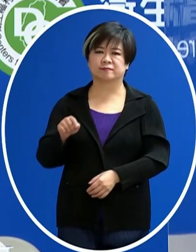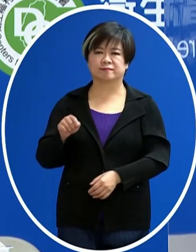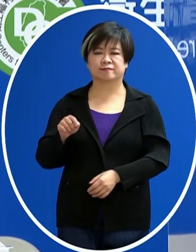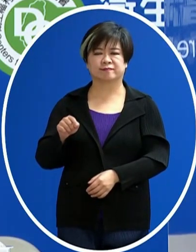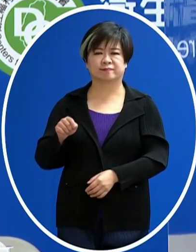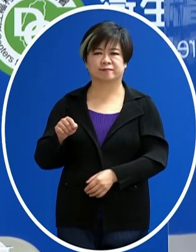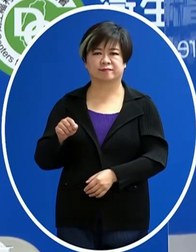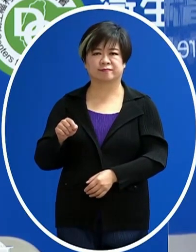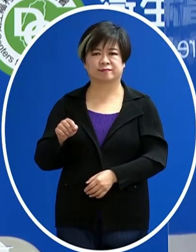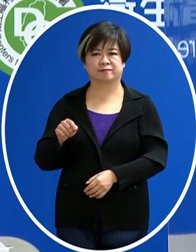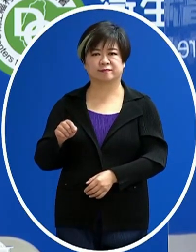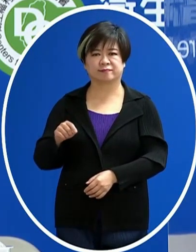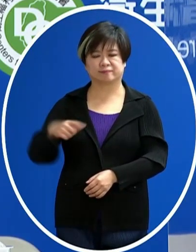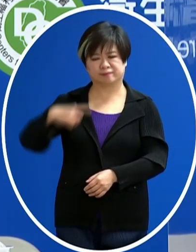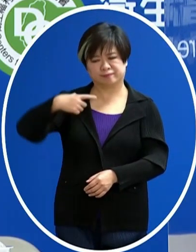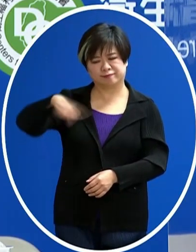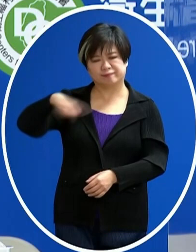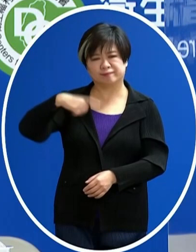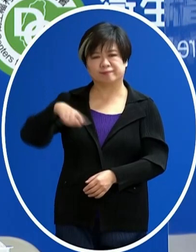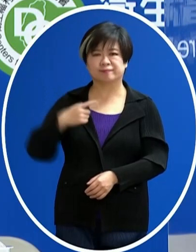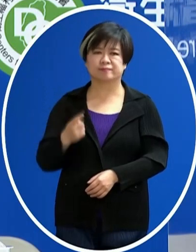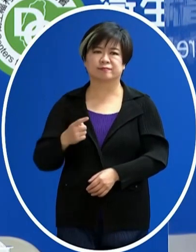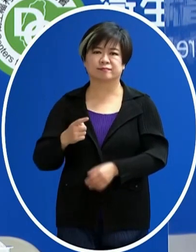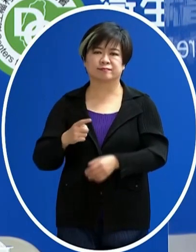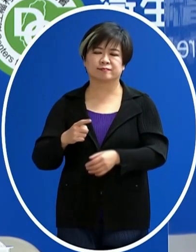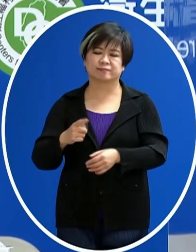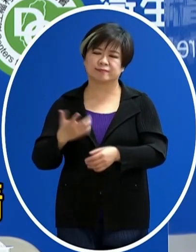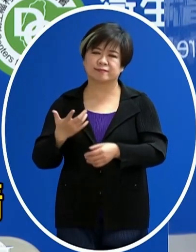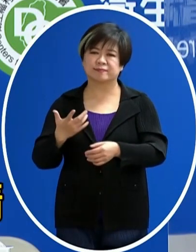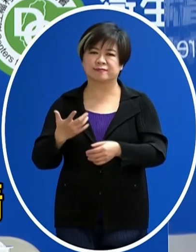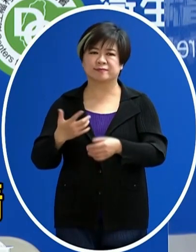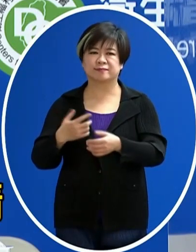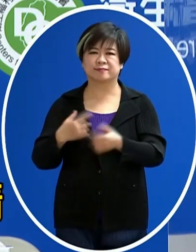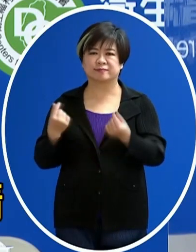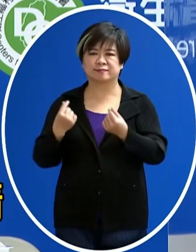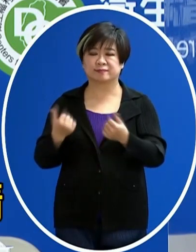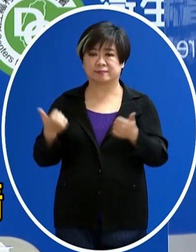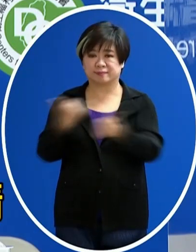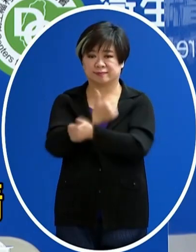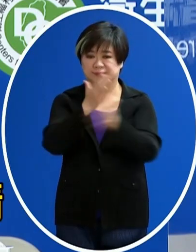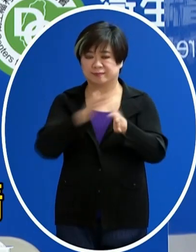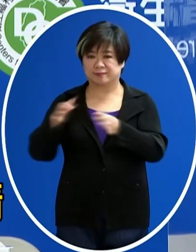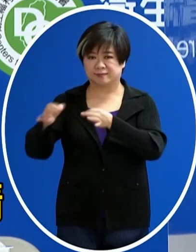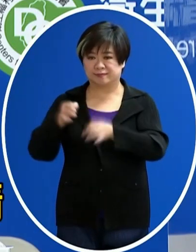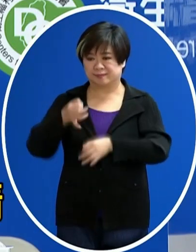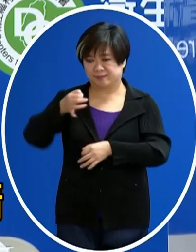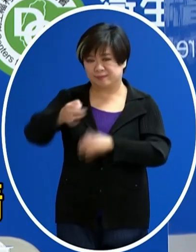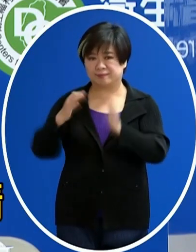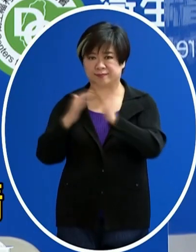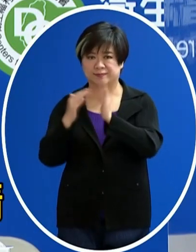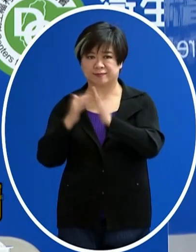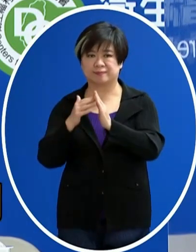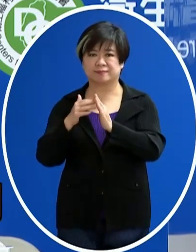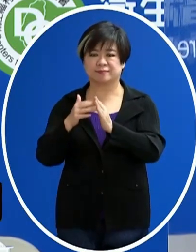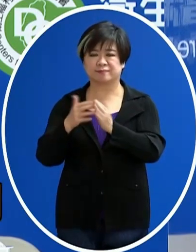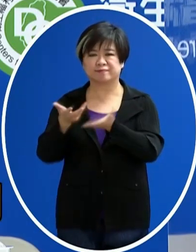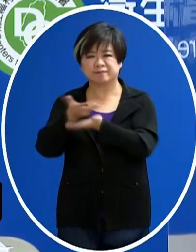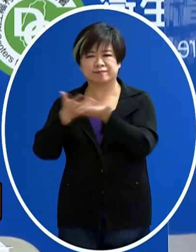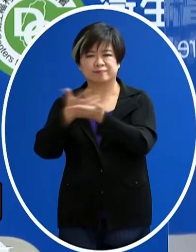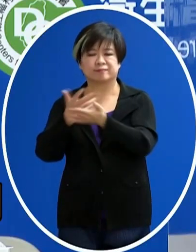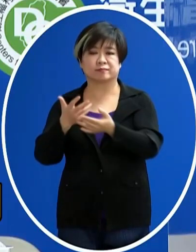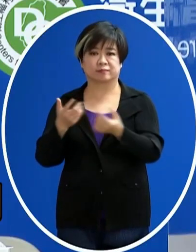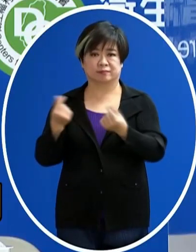个讲一个比较简单，就好像大家都形容什么代理商买房子等等的事情，就好